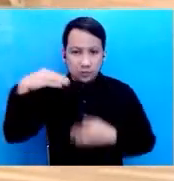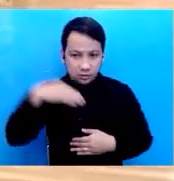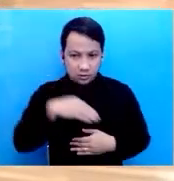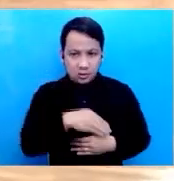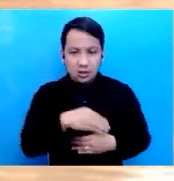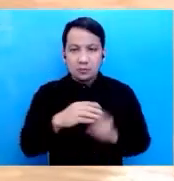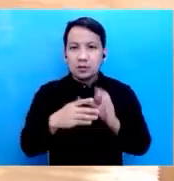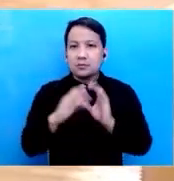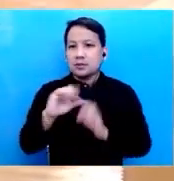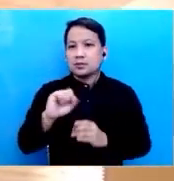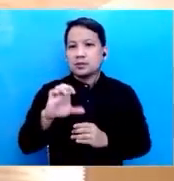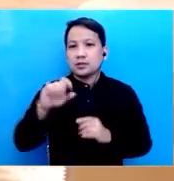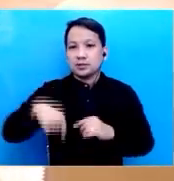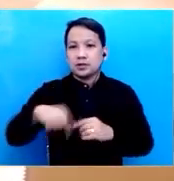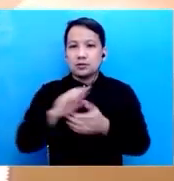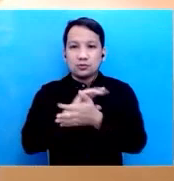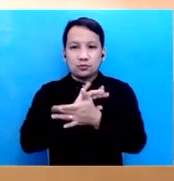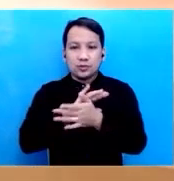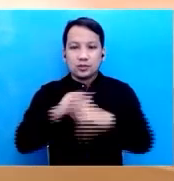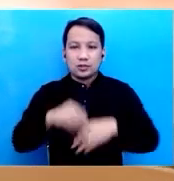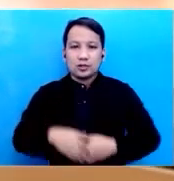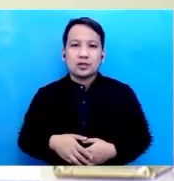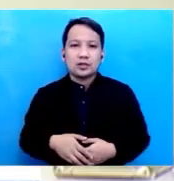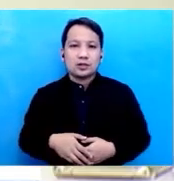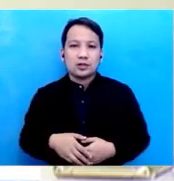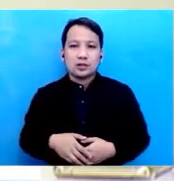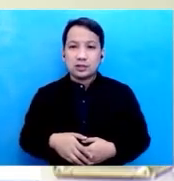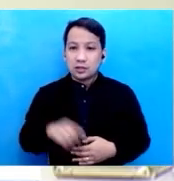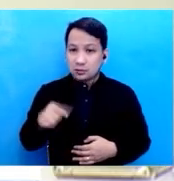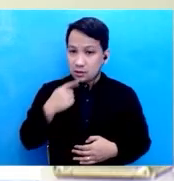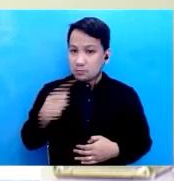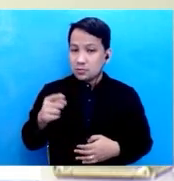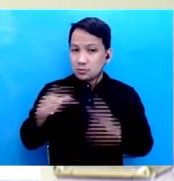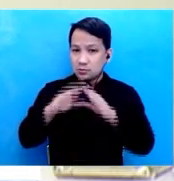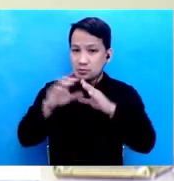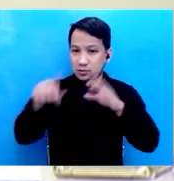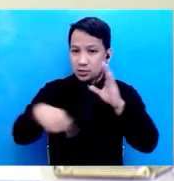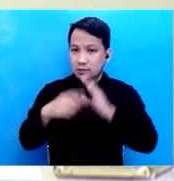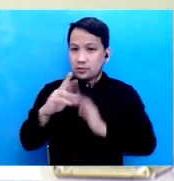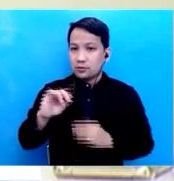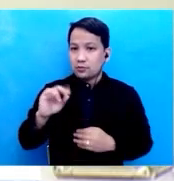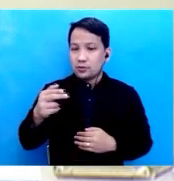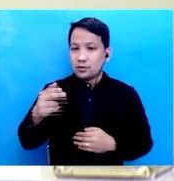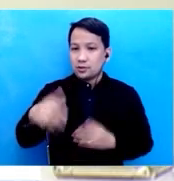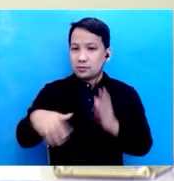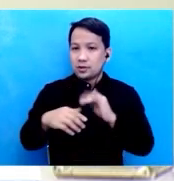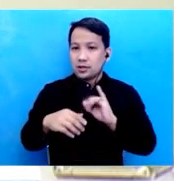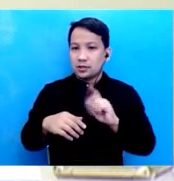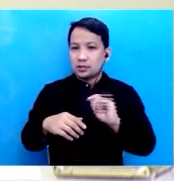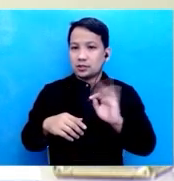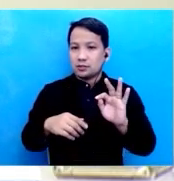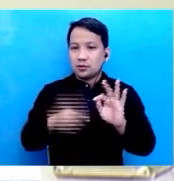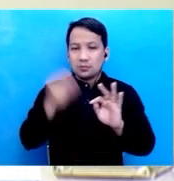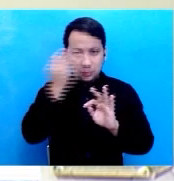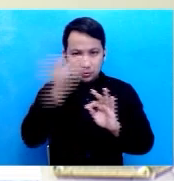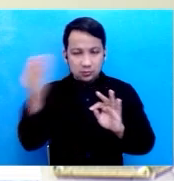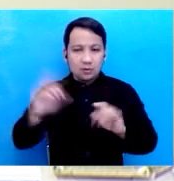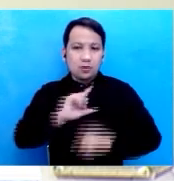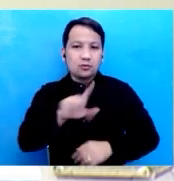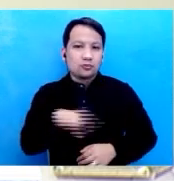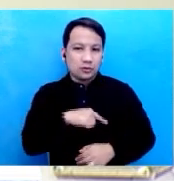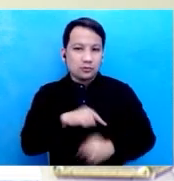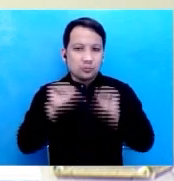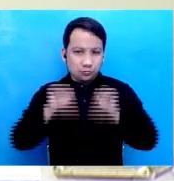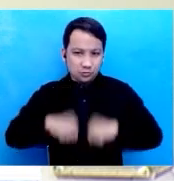ng COVID-19. Ayon sa matrix po ng DOH, IATF, talaga naman pong qualified na